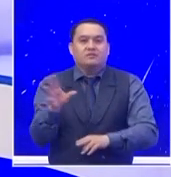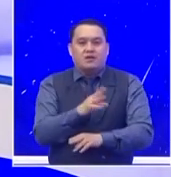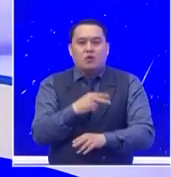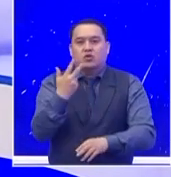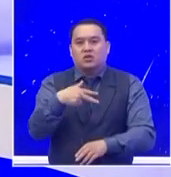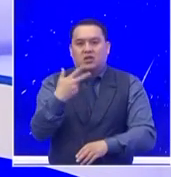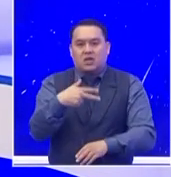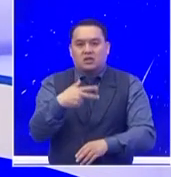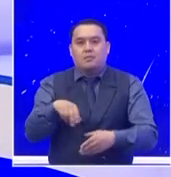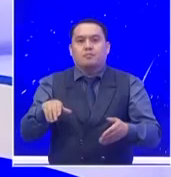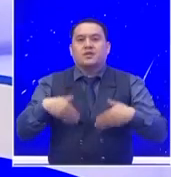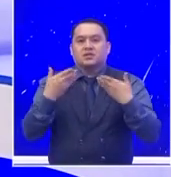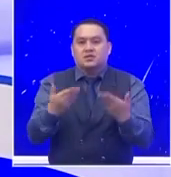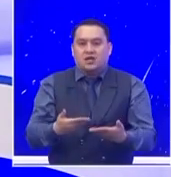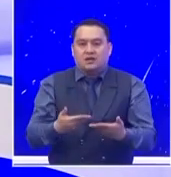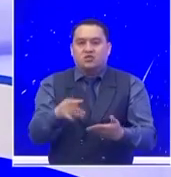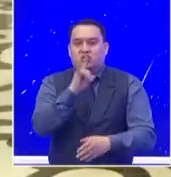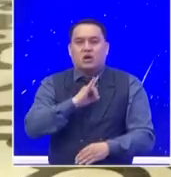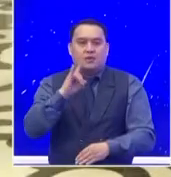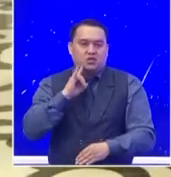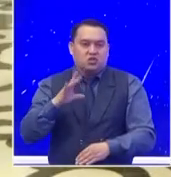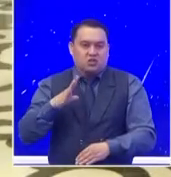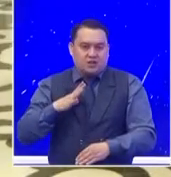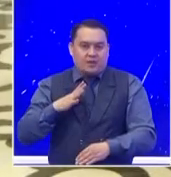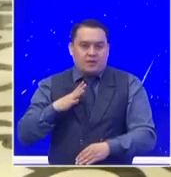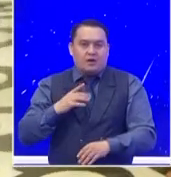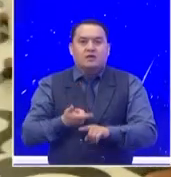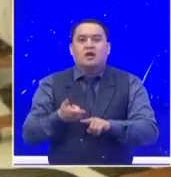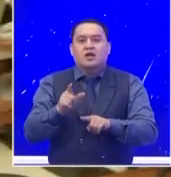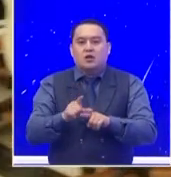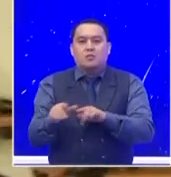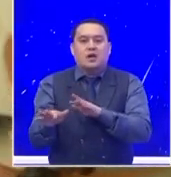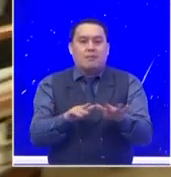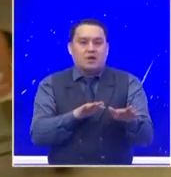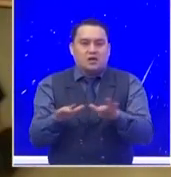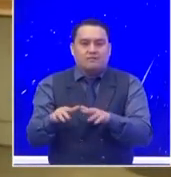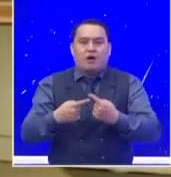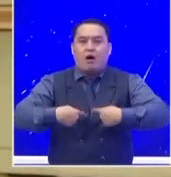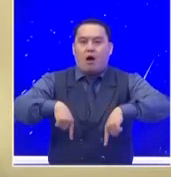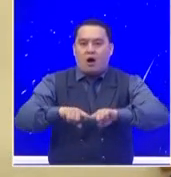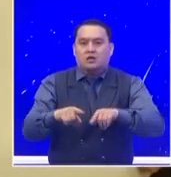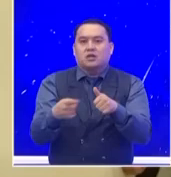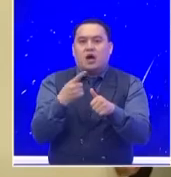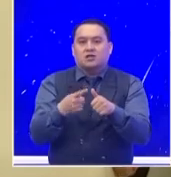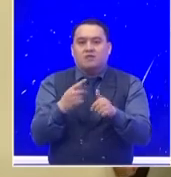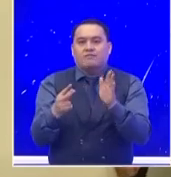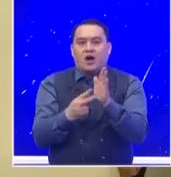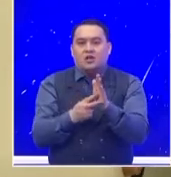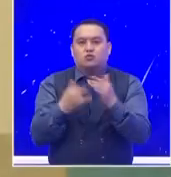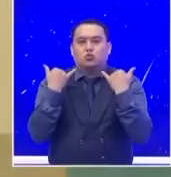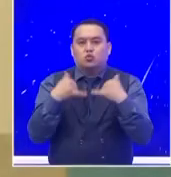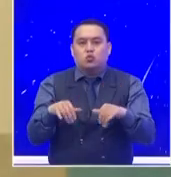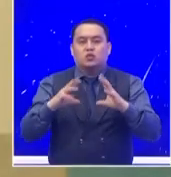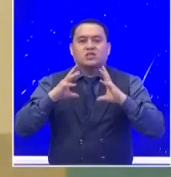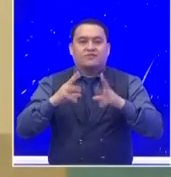более 30 представительниц прекрасной половины человечества. Данному мероприятию организаторы дали название «Восьмое чудо